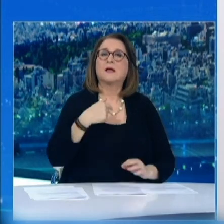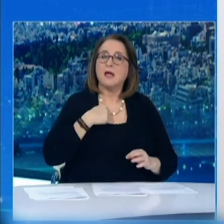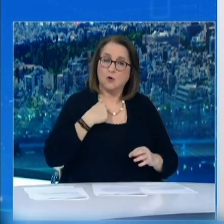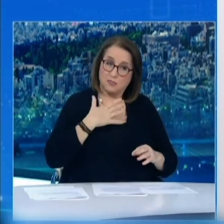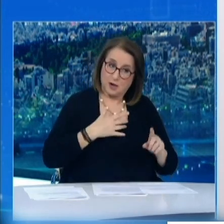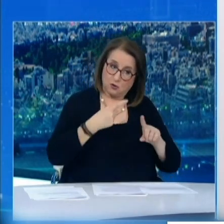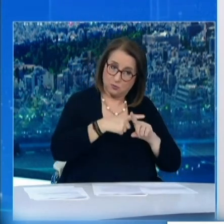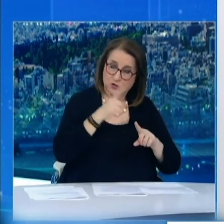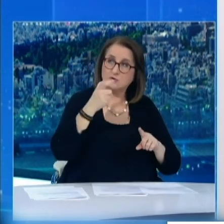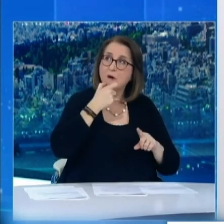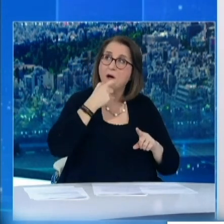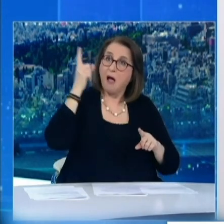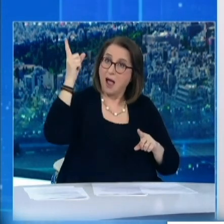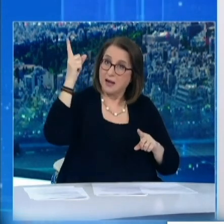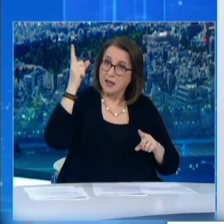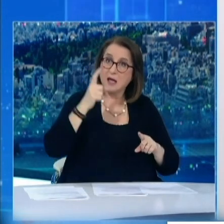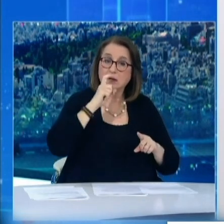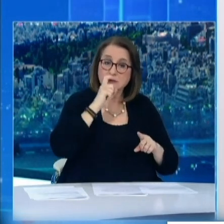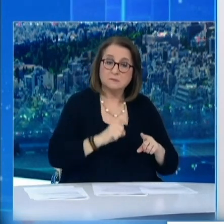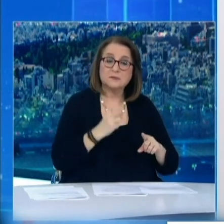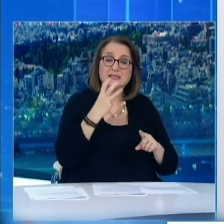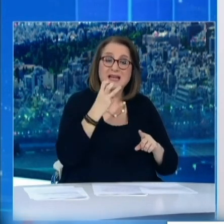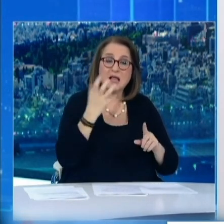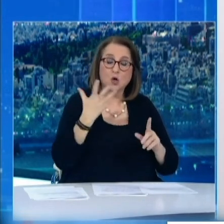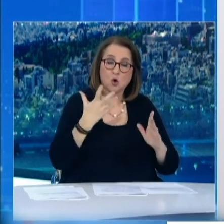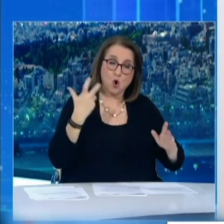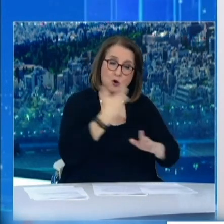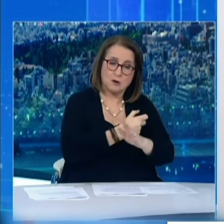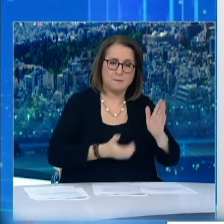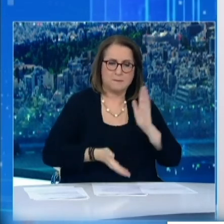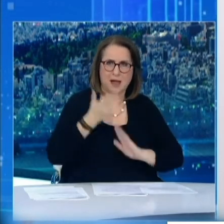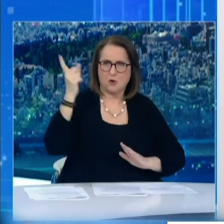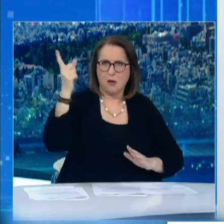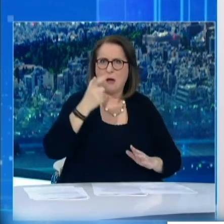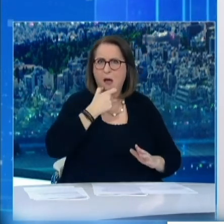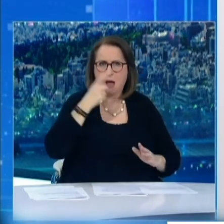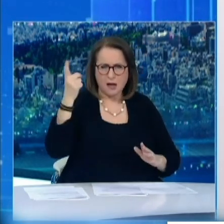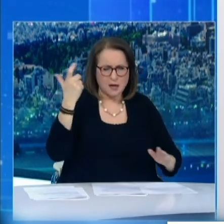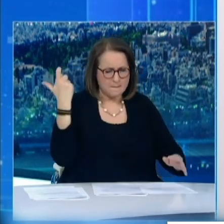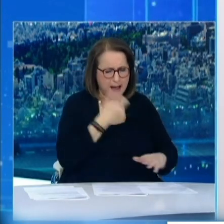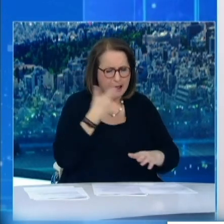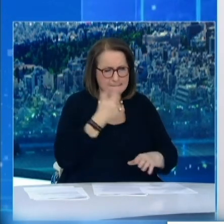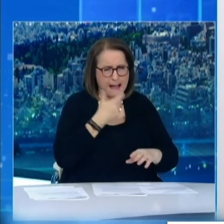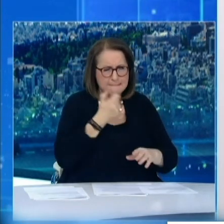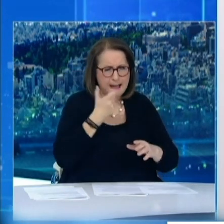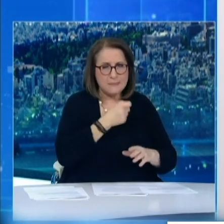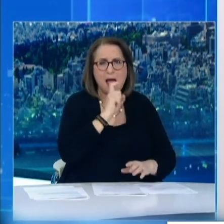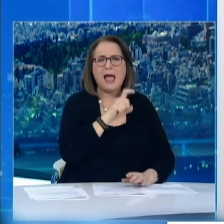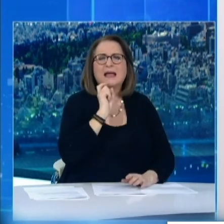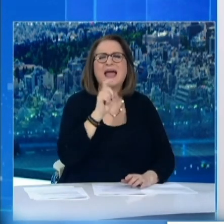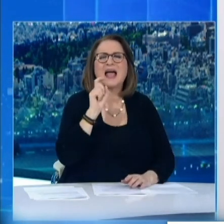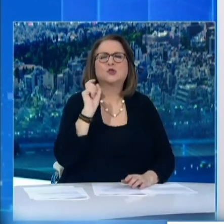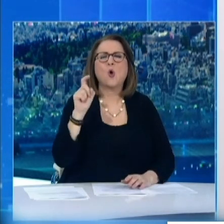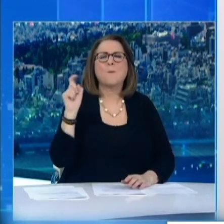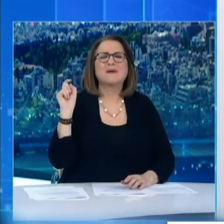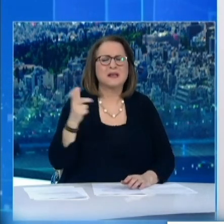έχει και αυτή το όριο στους άνω των 30, και να πούμε εδώ ότι η Μεγάλη Βρετανία έχει κάνει εκατομμύρια εμβολιασμούς και έχει